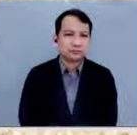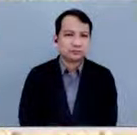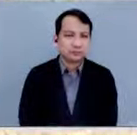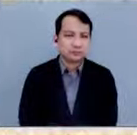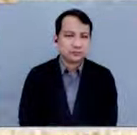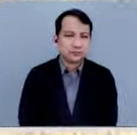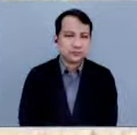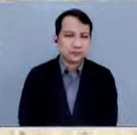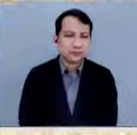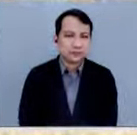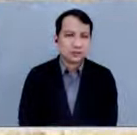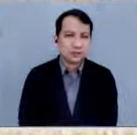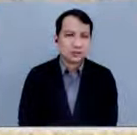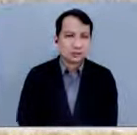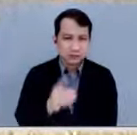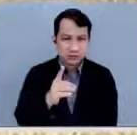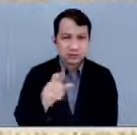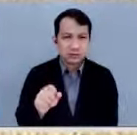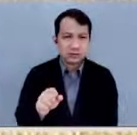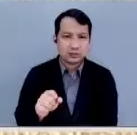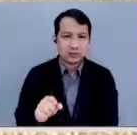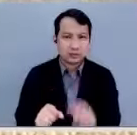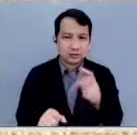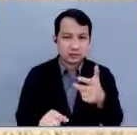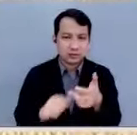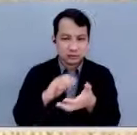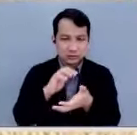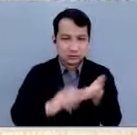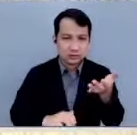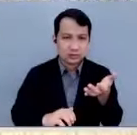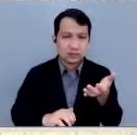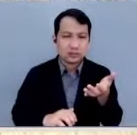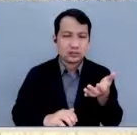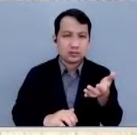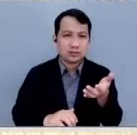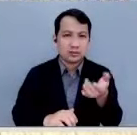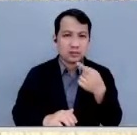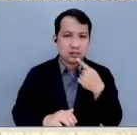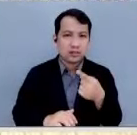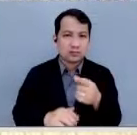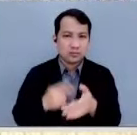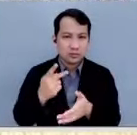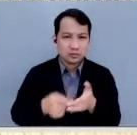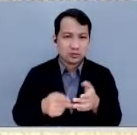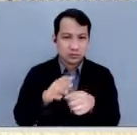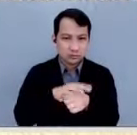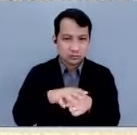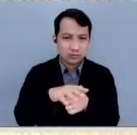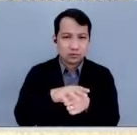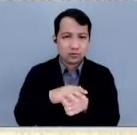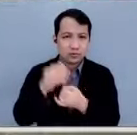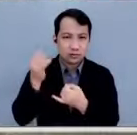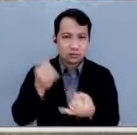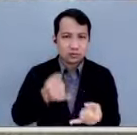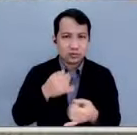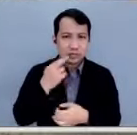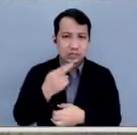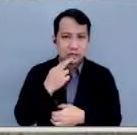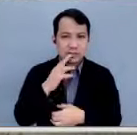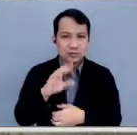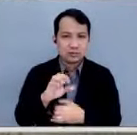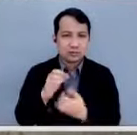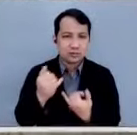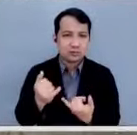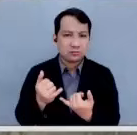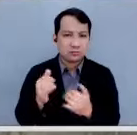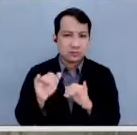Department of Agriculture, hanggang 3 piso kada kilo ang ibinaba ng presyo ng local at imported na bigas. Ngayon, naglalaro